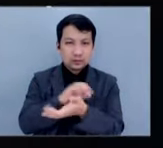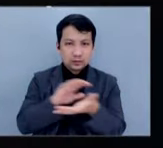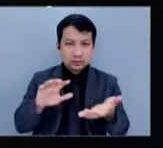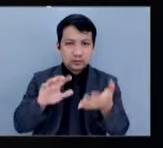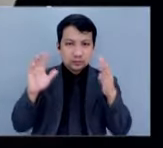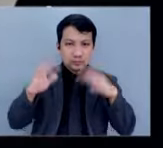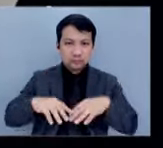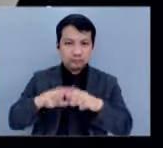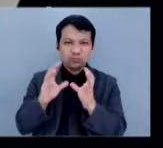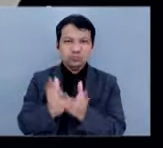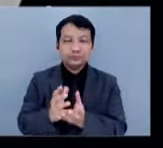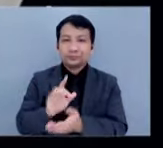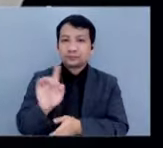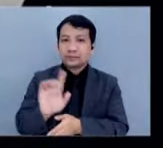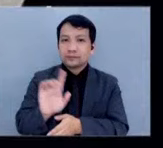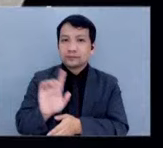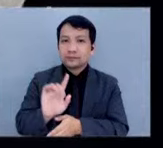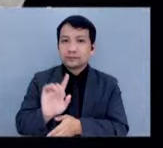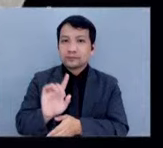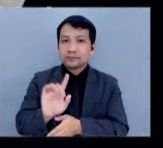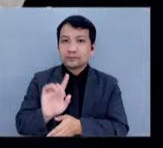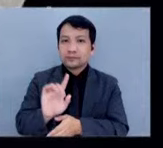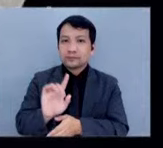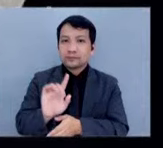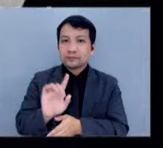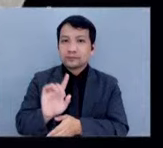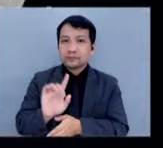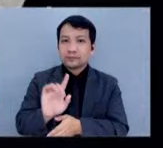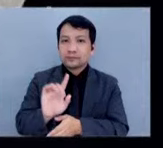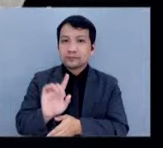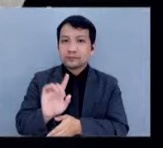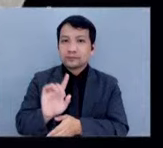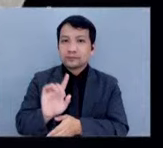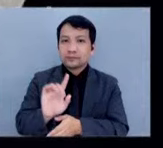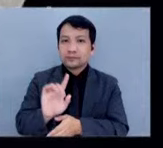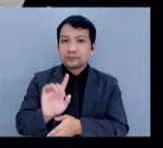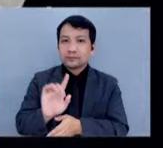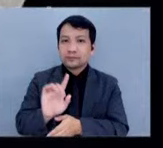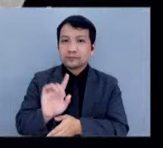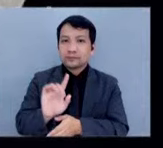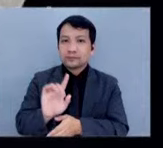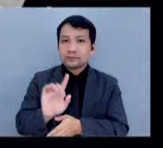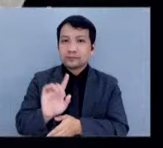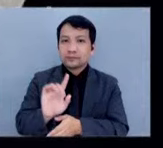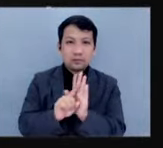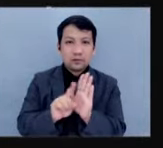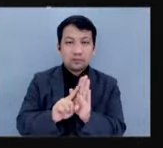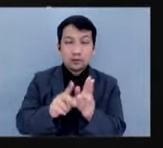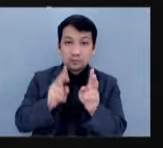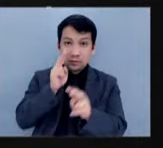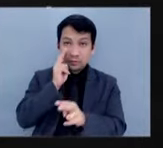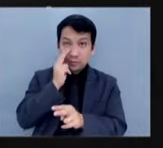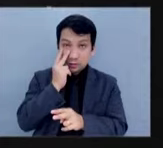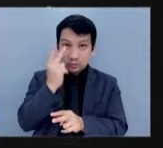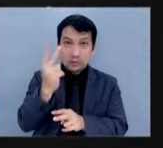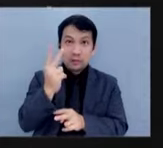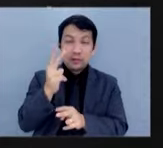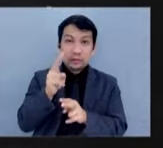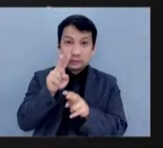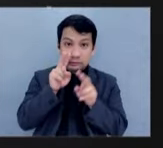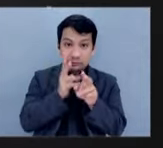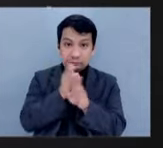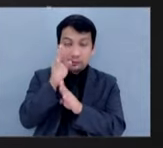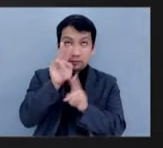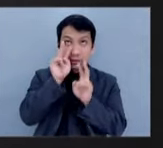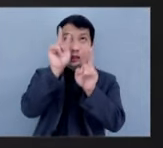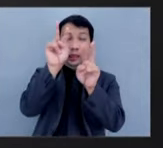hindi rin totoong bawal lumabas kapag nangyayari ang eclipse, pero bawal ay ang direktang pagtingin sa araw kapag may